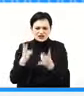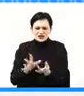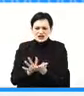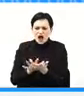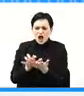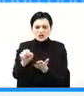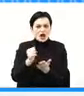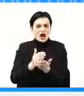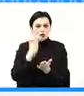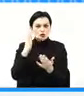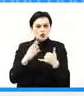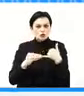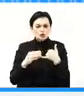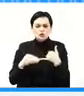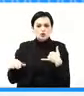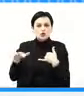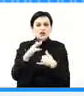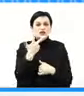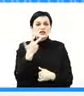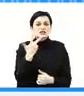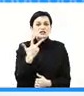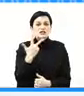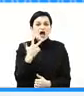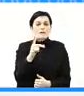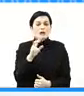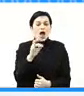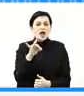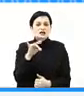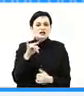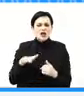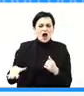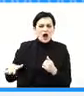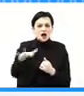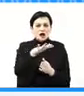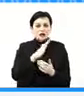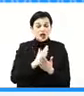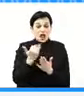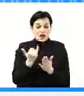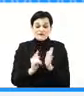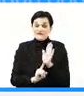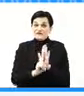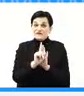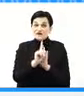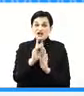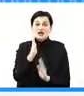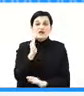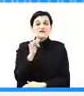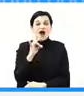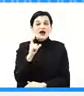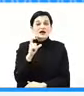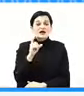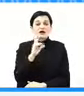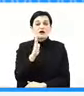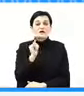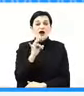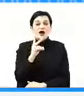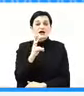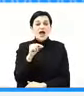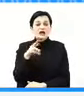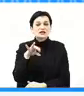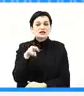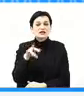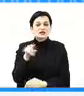არის არსებული ტერიტორია, რომელიც 3 ჰექტარზე არის გადაჭიმული და ვიწყებთ ვარკეთილის ხევის